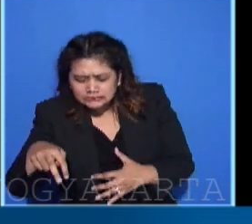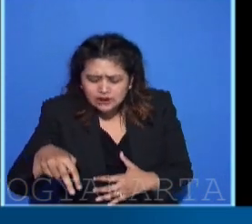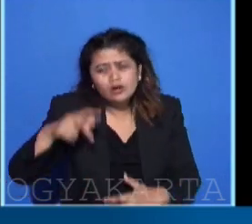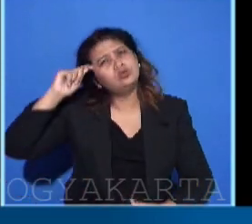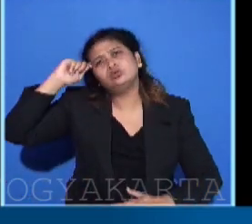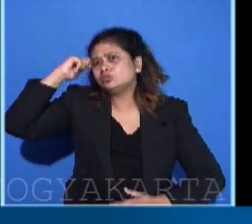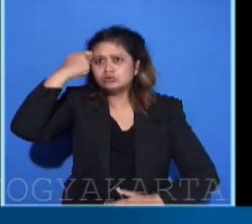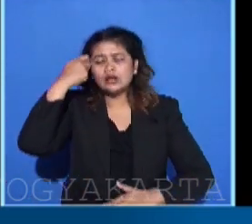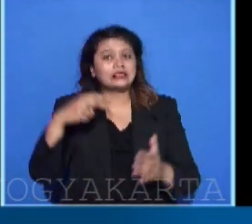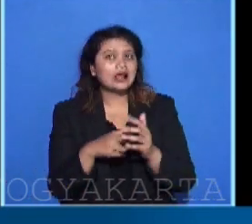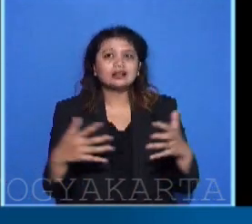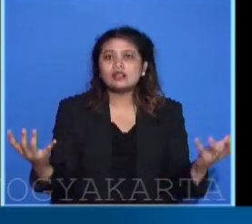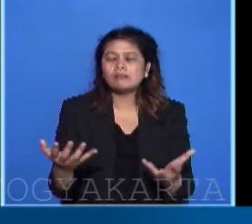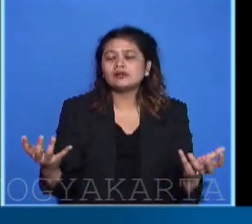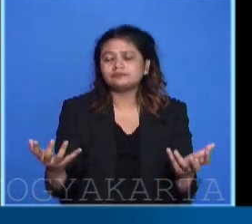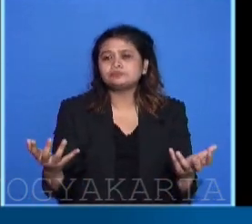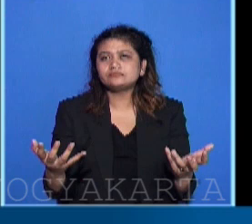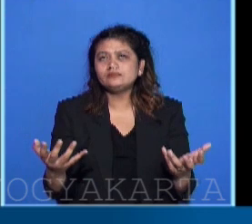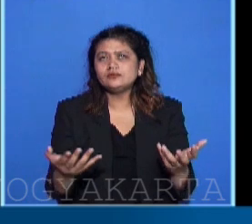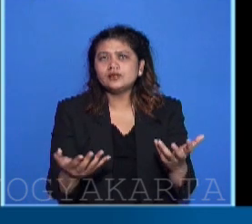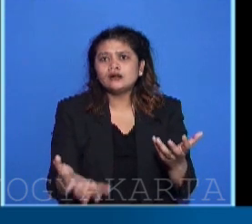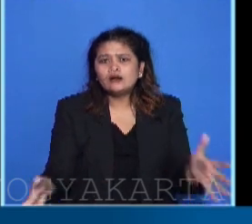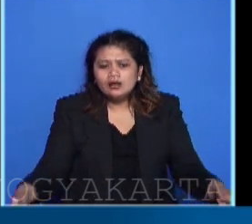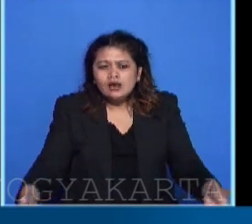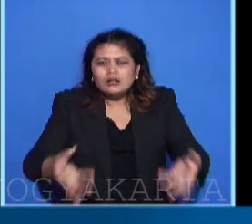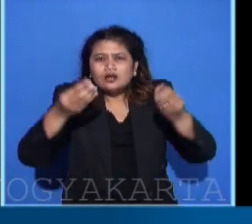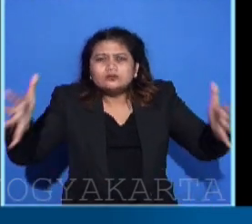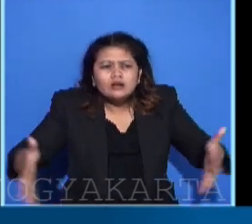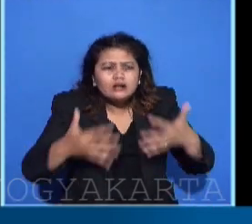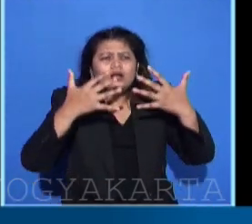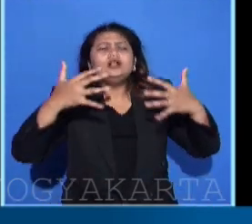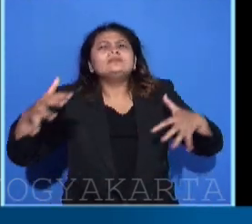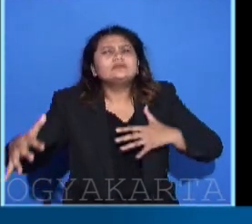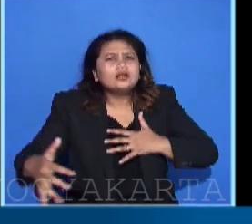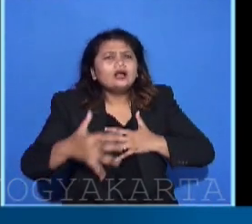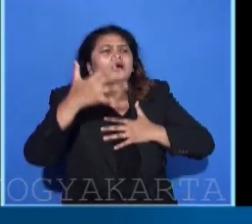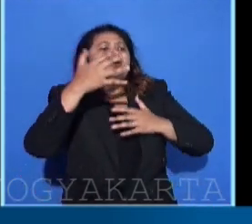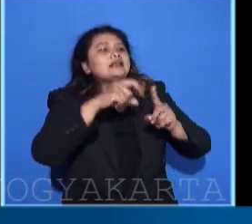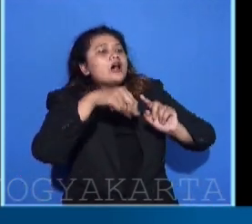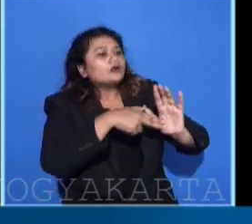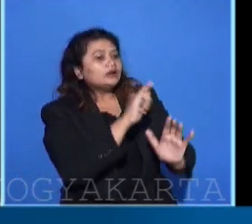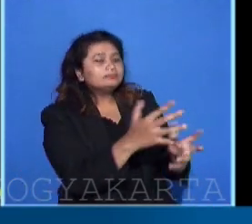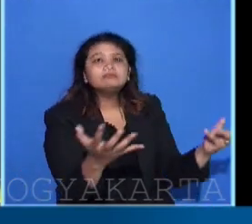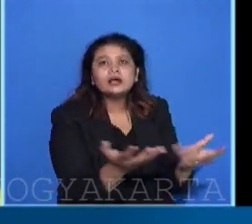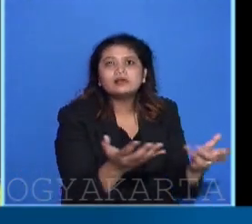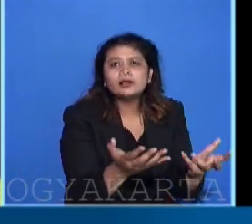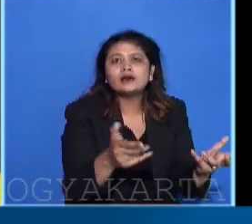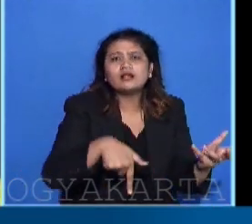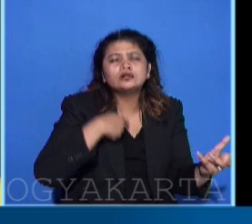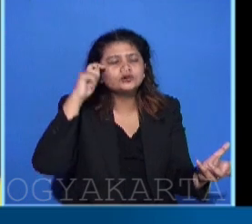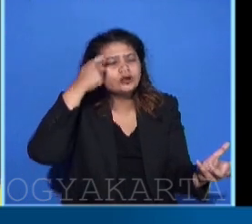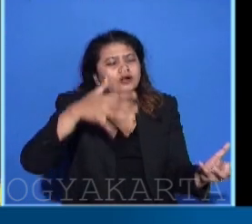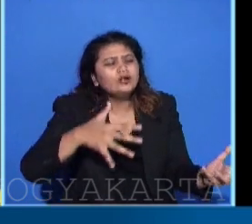susah sehingga asap itu di situ terlalu banyak kemudian pakon ini